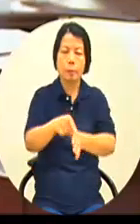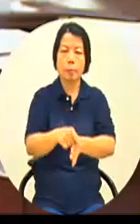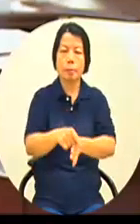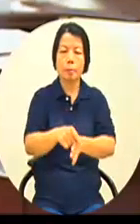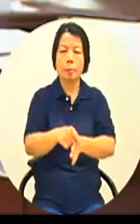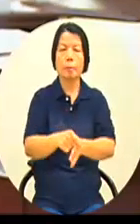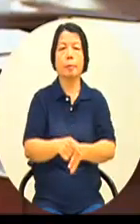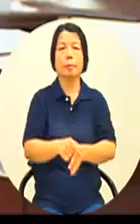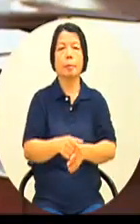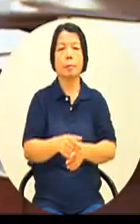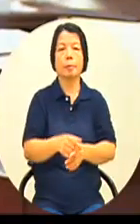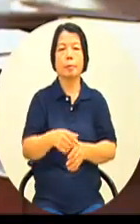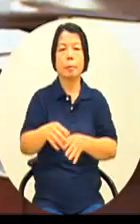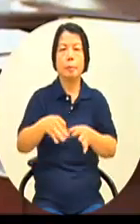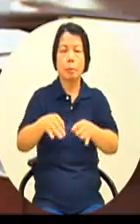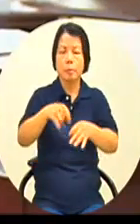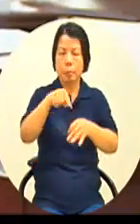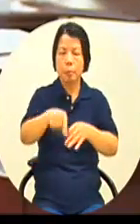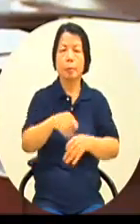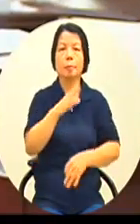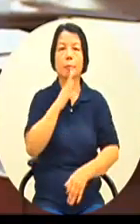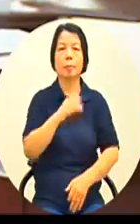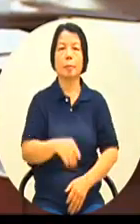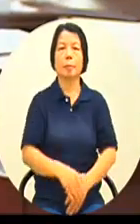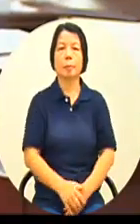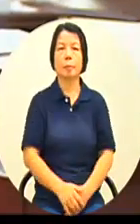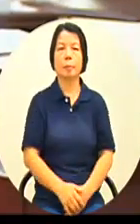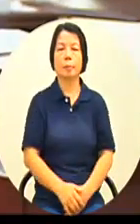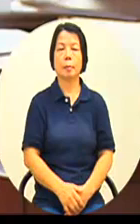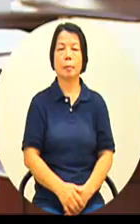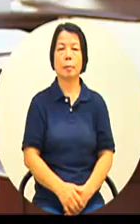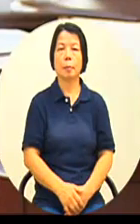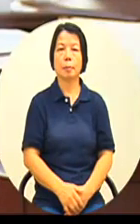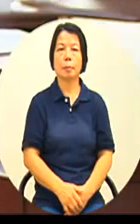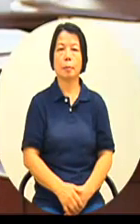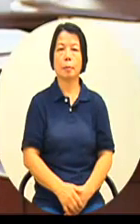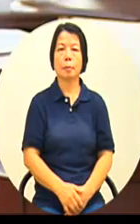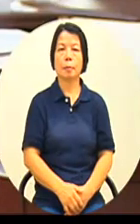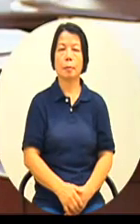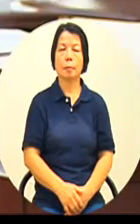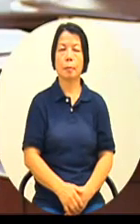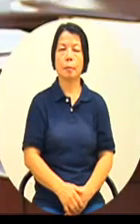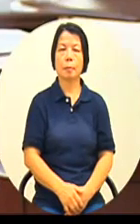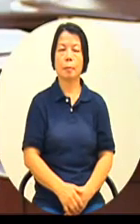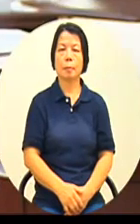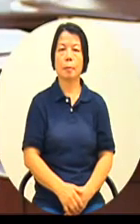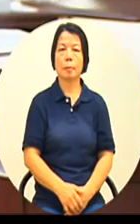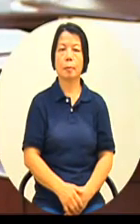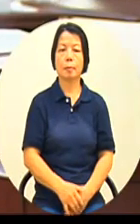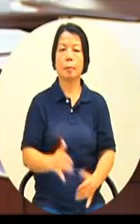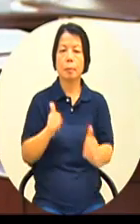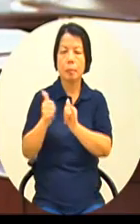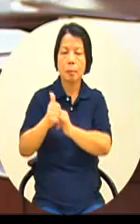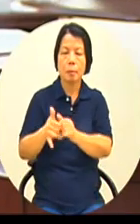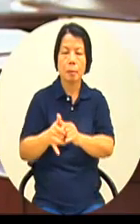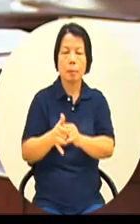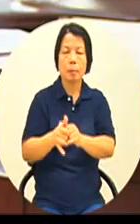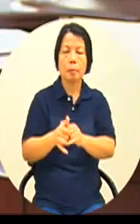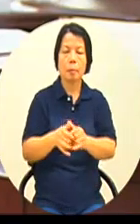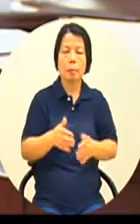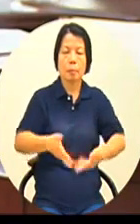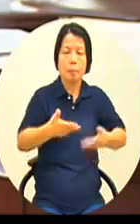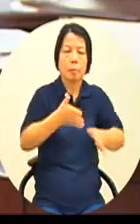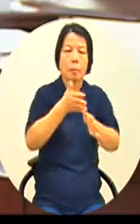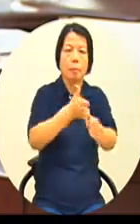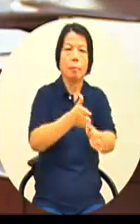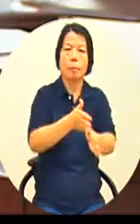针对轻轨这个属于是一种属于一新型的这个大众运输工具呢，营运至今呢，入